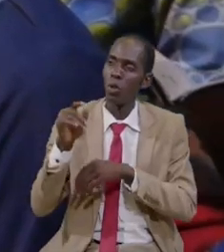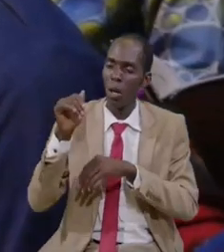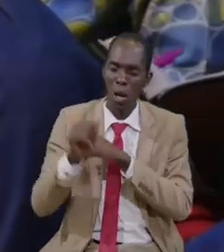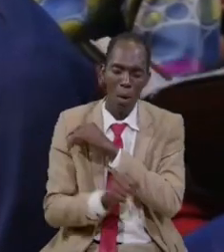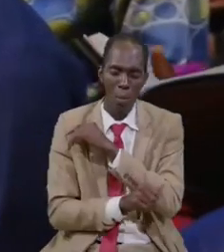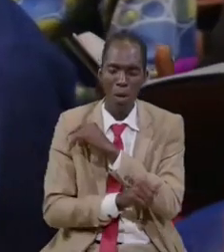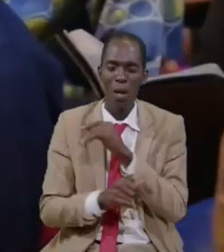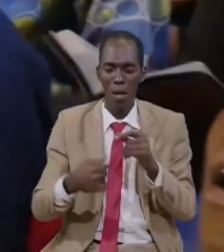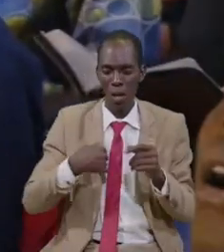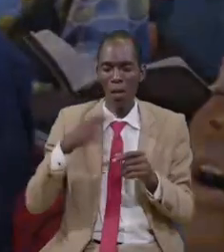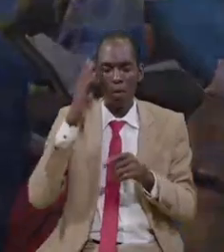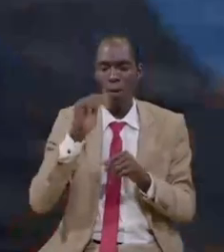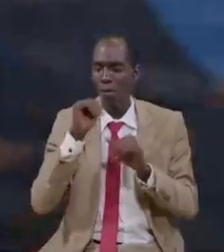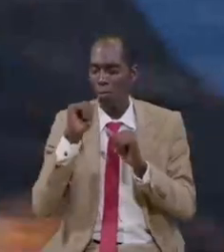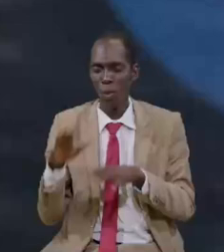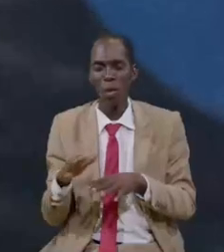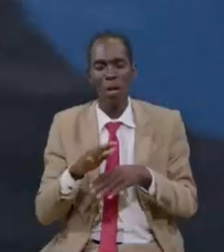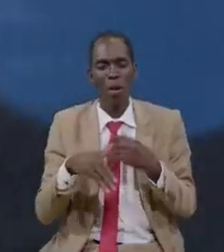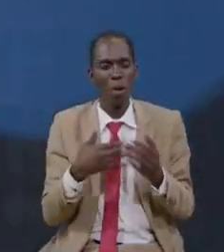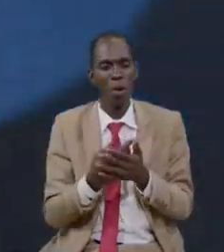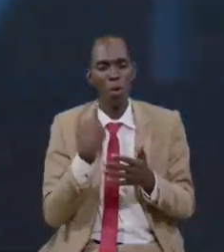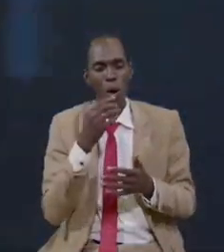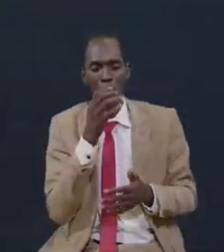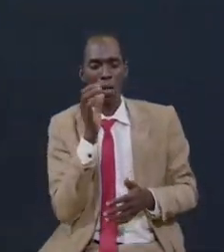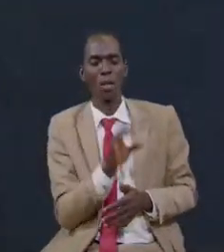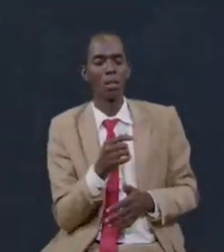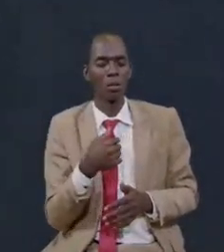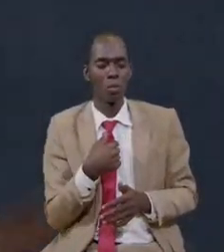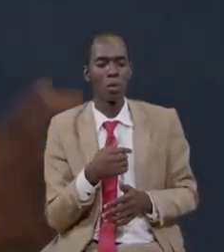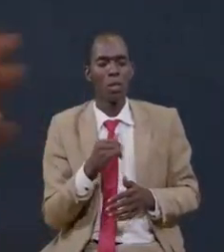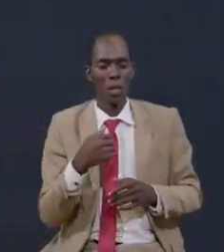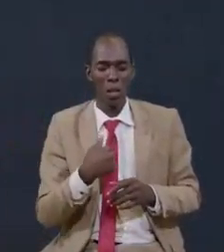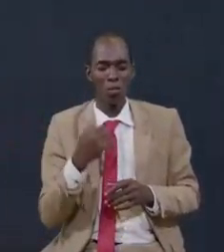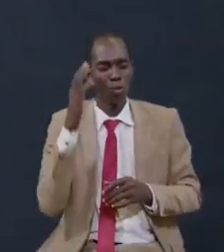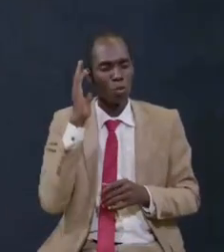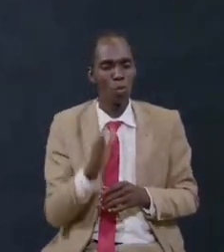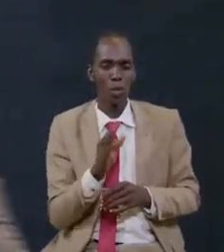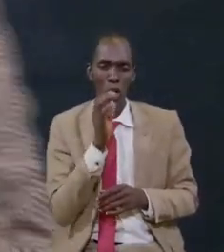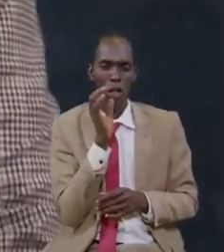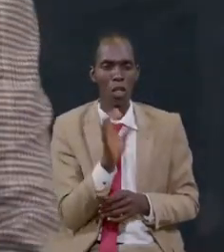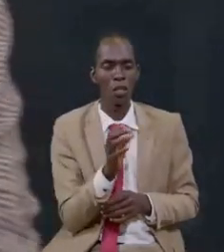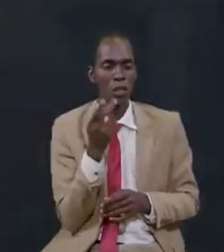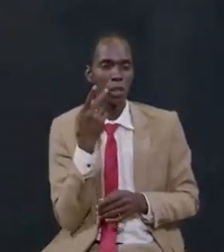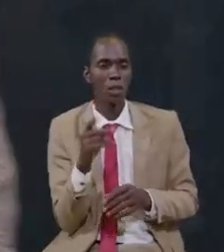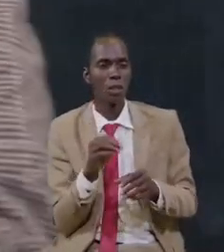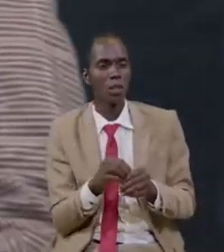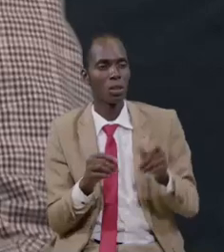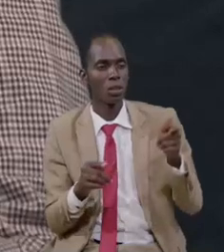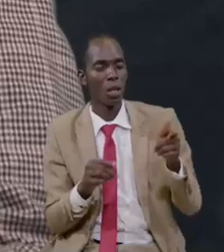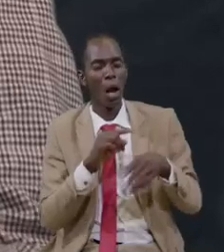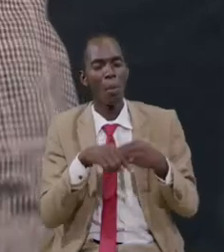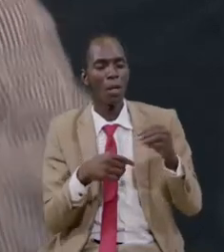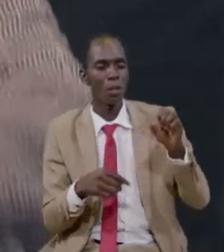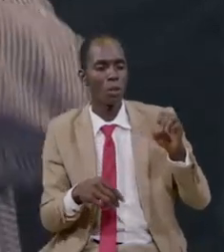maudiront, seront maudits. Voilà pourquoi cela est venu sur eux. Voyez Sodome et Gomorre.